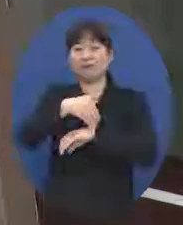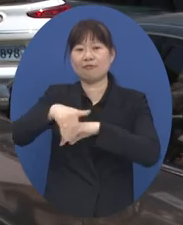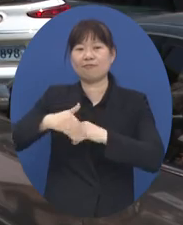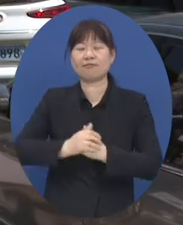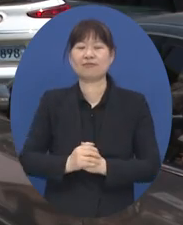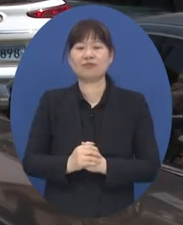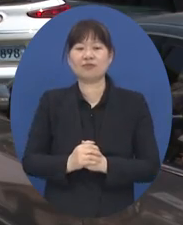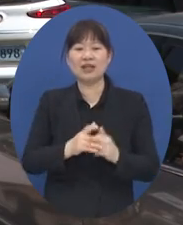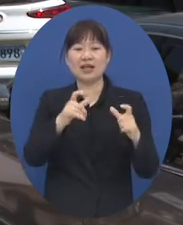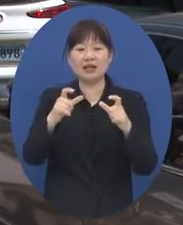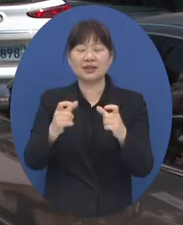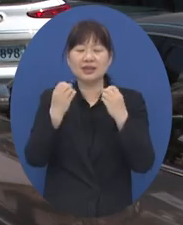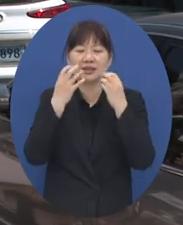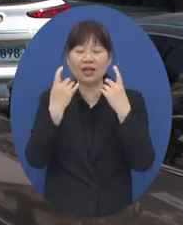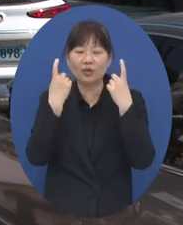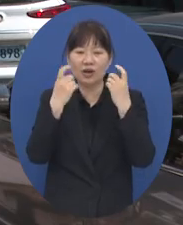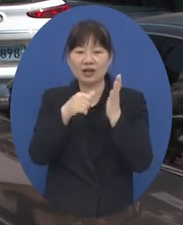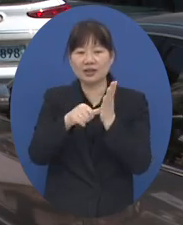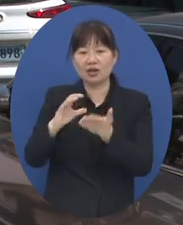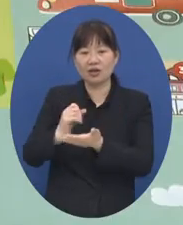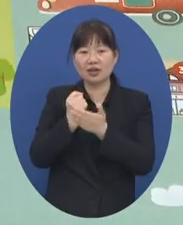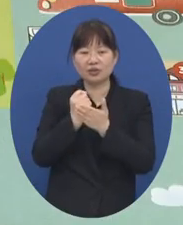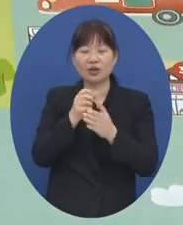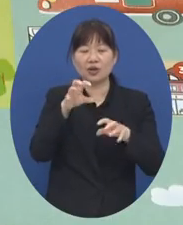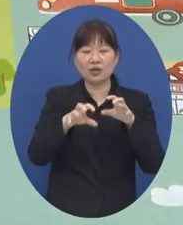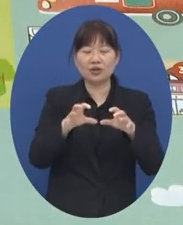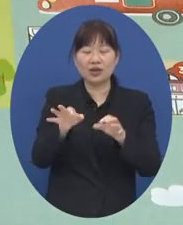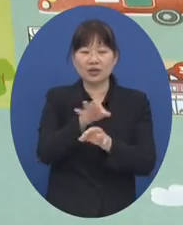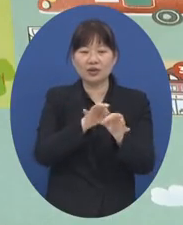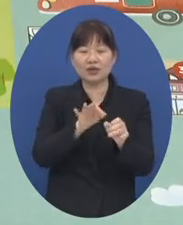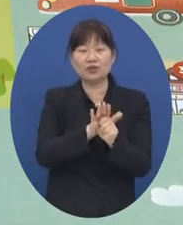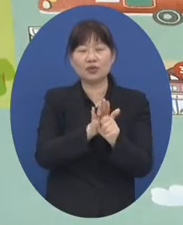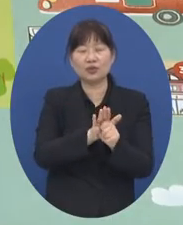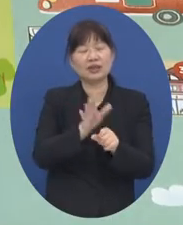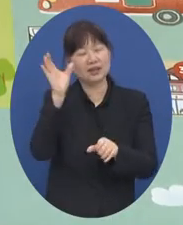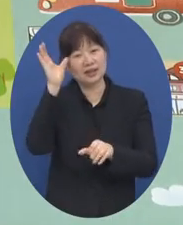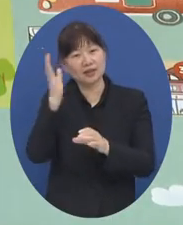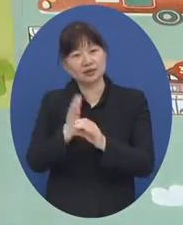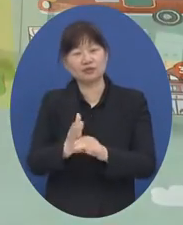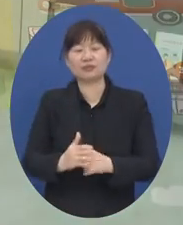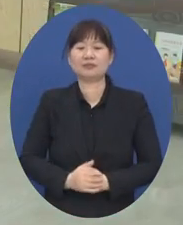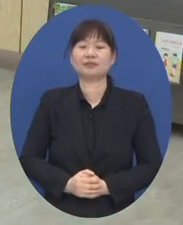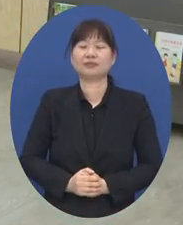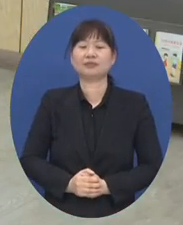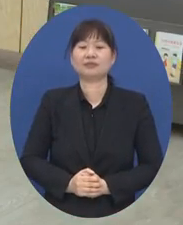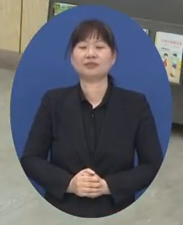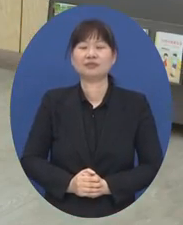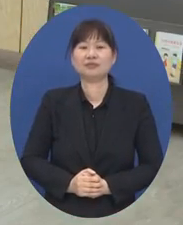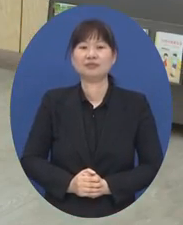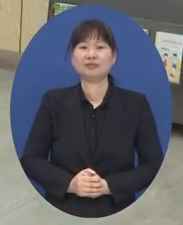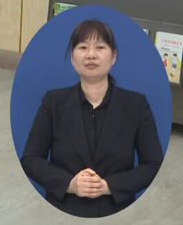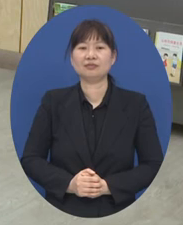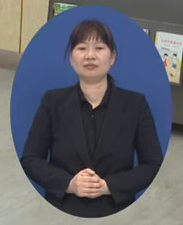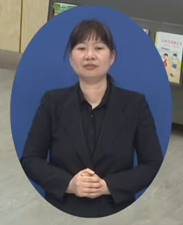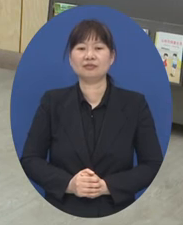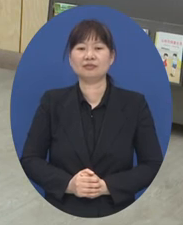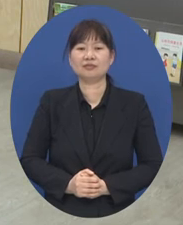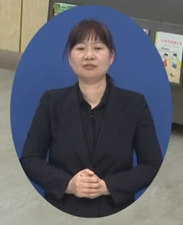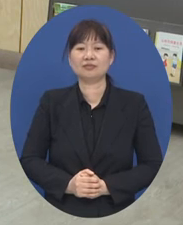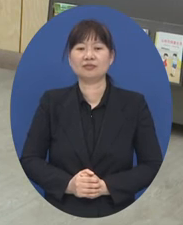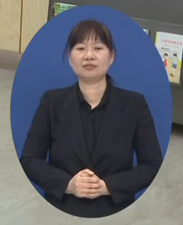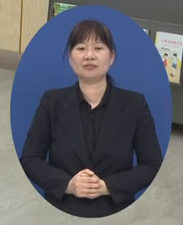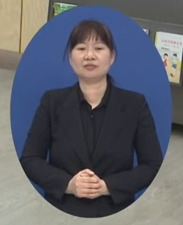계획. 지역의 새 관광 자원으로 동네 경제에 도움이 되길 기대하고 있습니다. 경기지TV 최지연입니다.